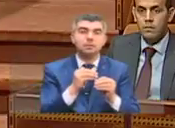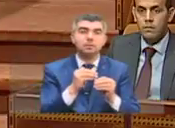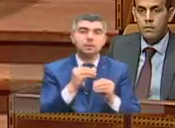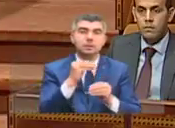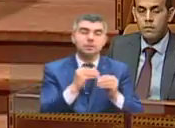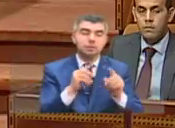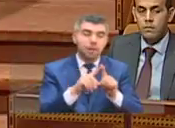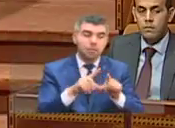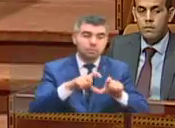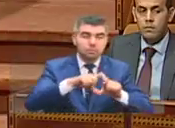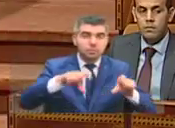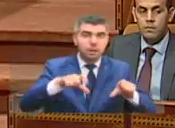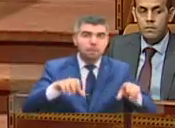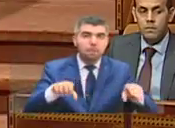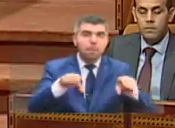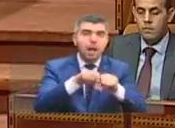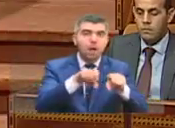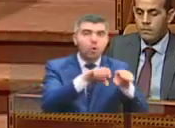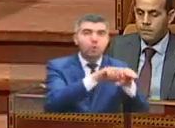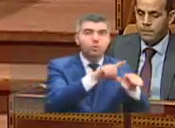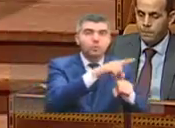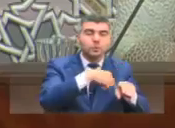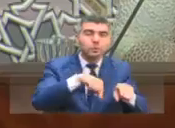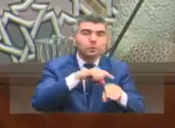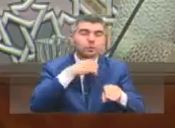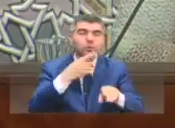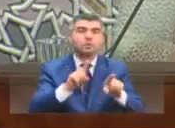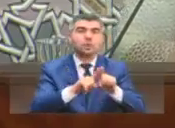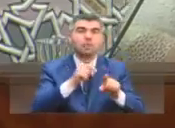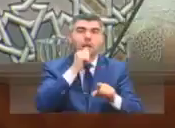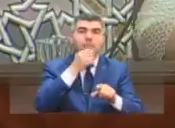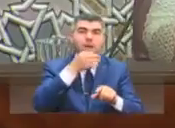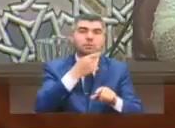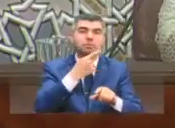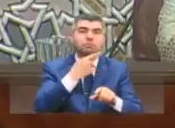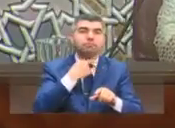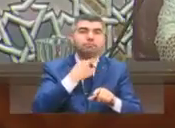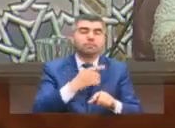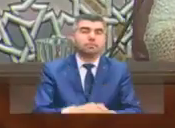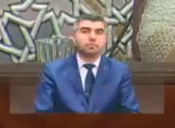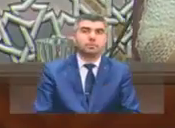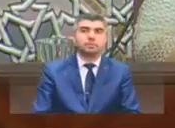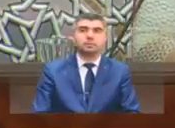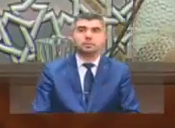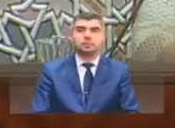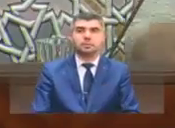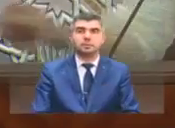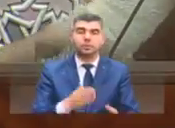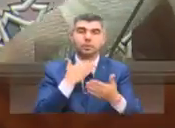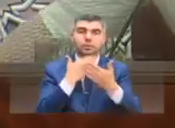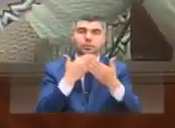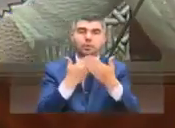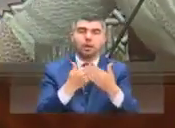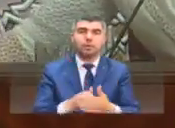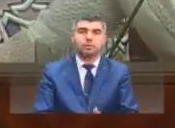ربط المناطق القروية بالماء الصالح للشرب. شكرا. شكرا. تفضل يا سيدة كاتبة الدولة. على هذا السؤال، بالفعل